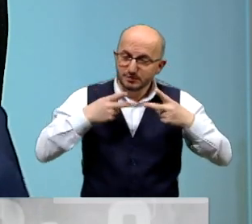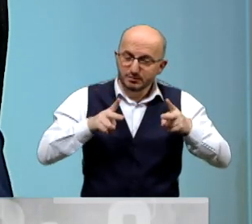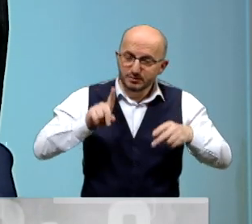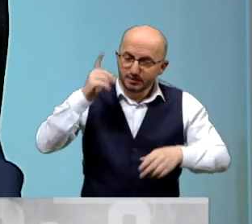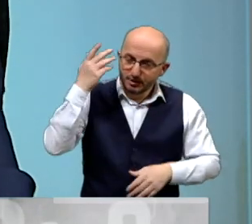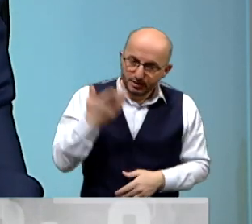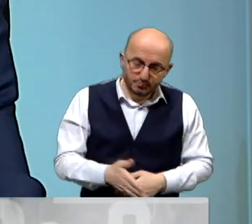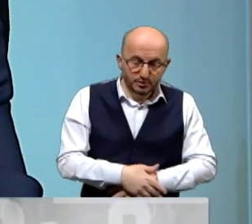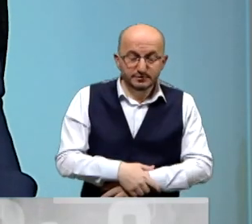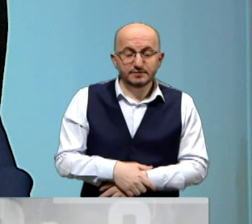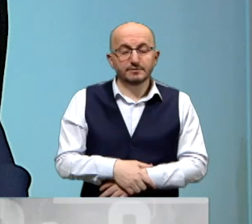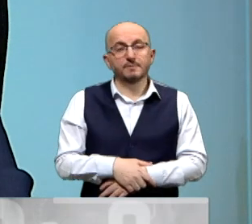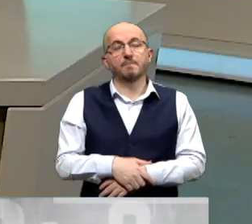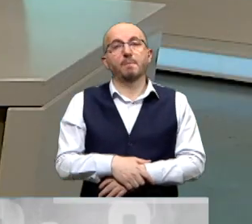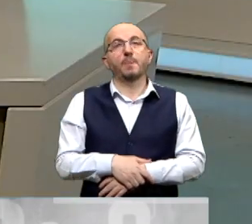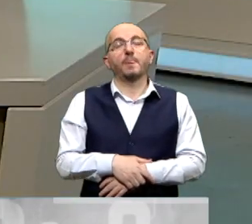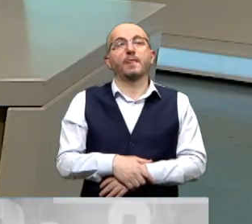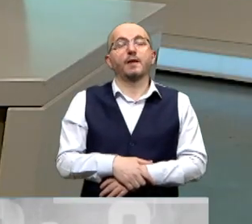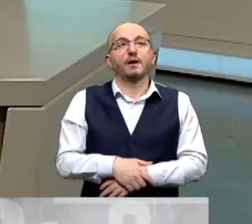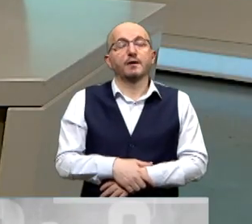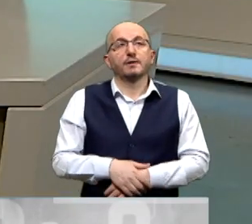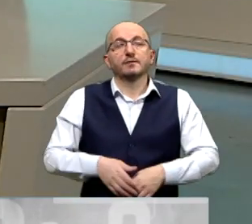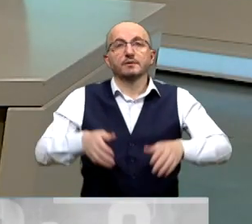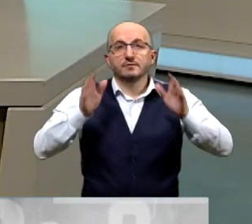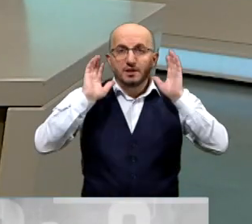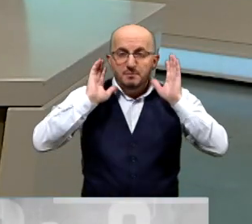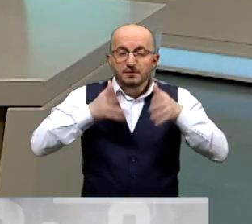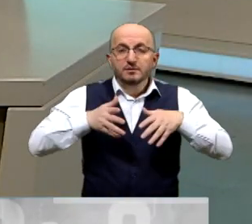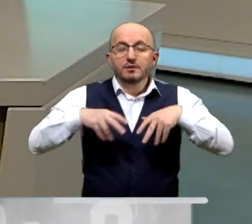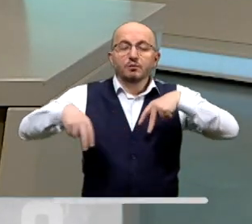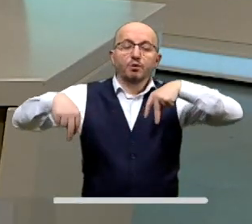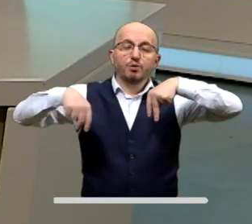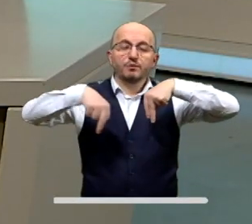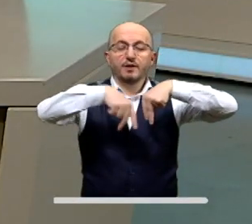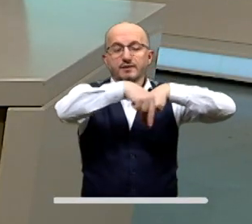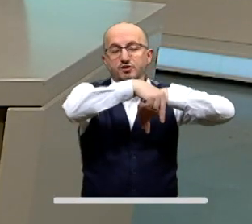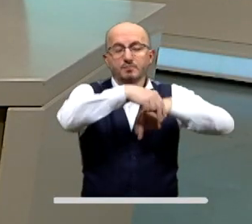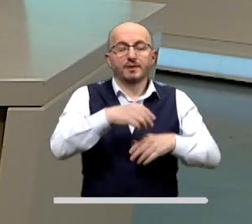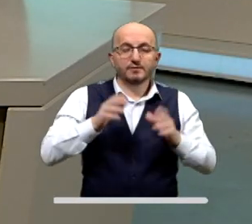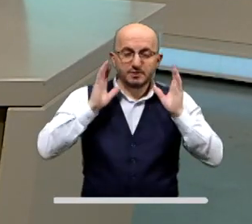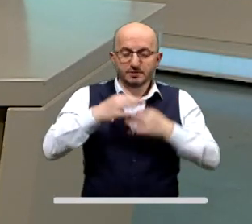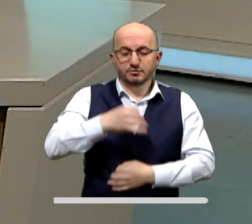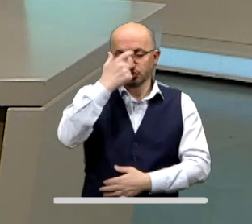herhangi bir sakınca yoktur Namaz kılanın önünden geçme değil mi